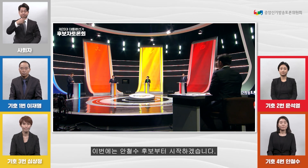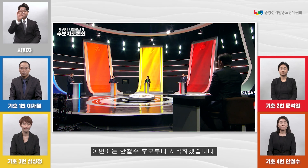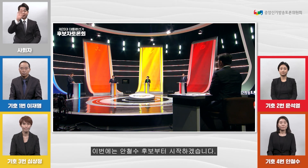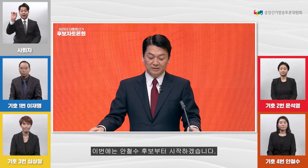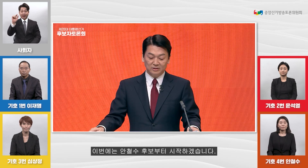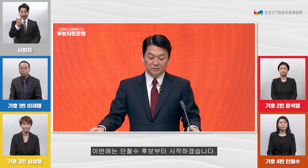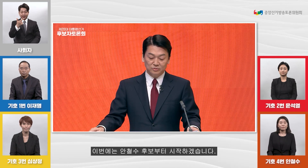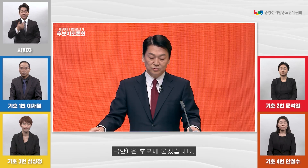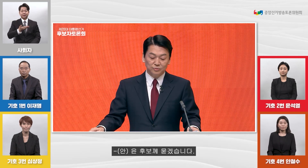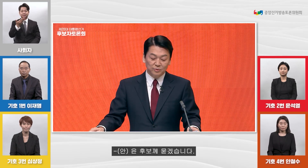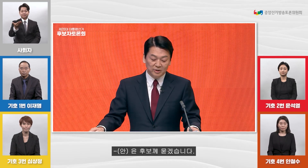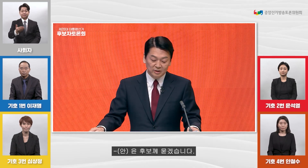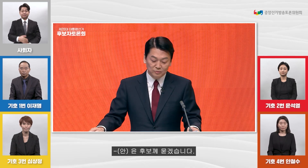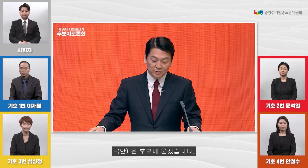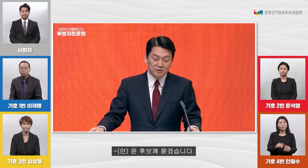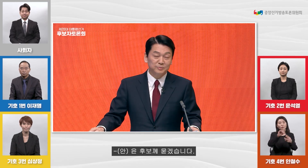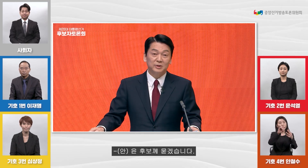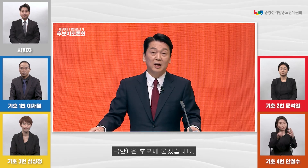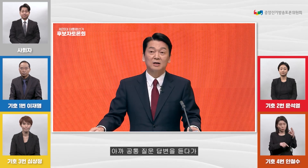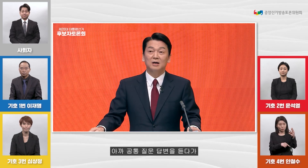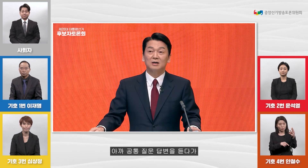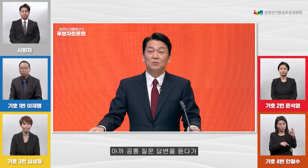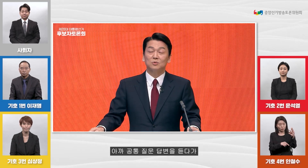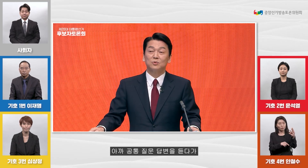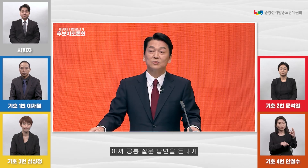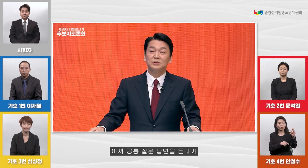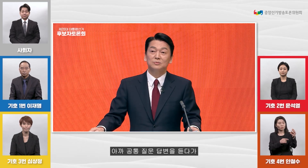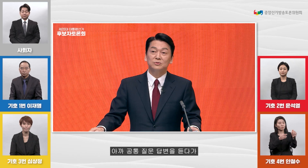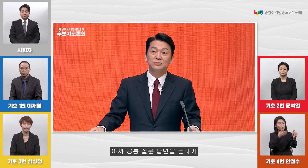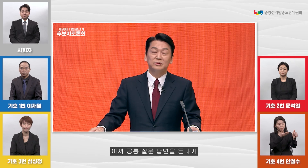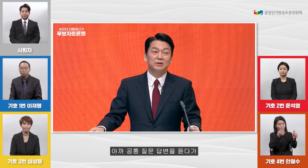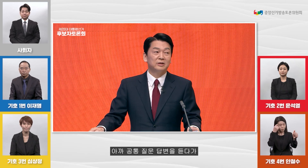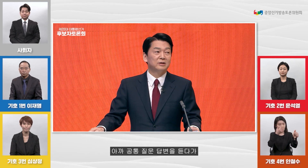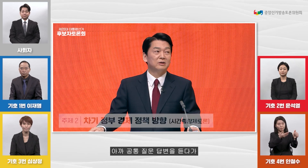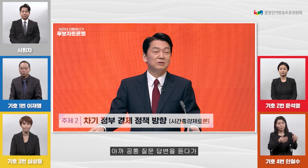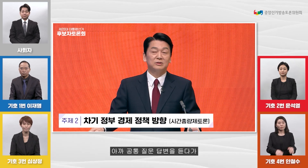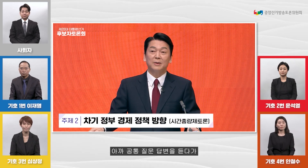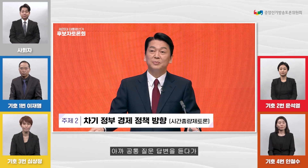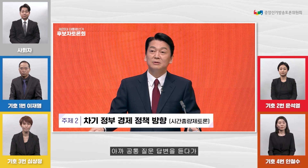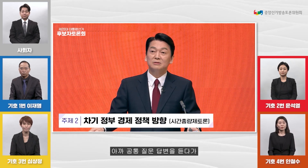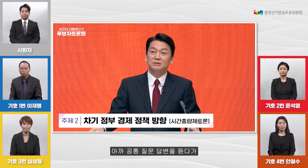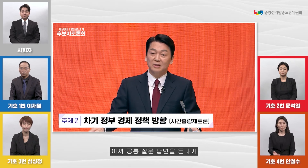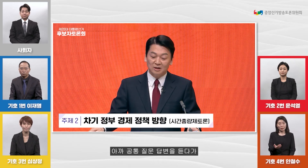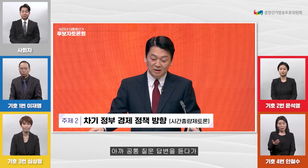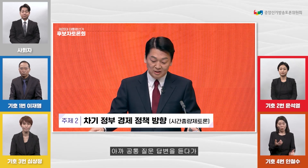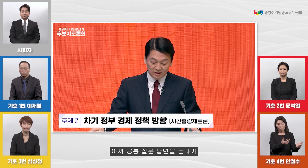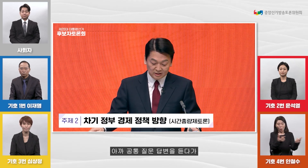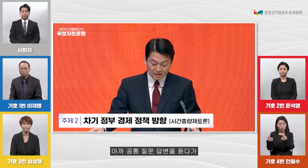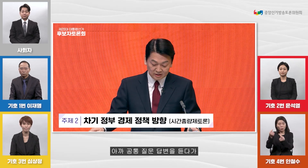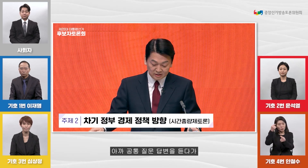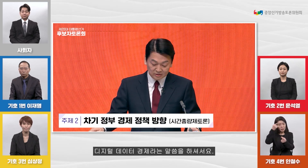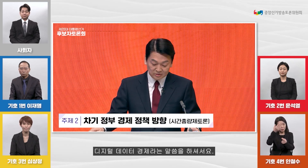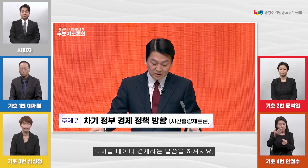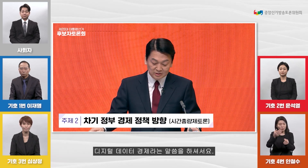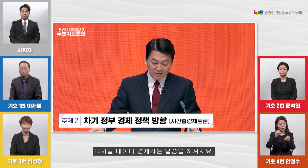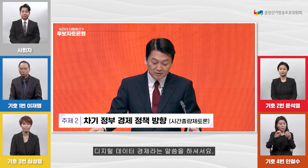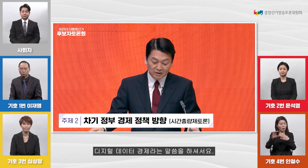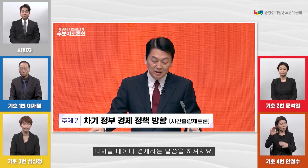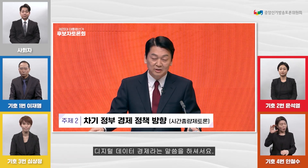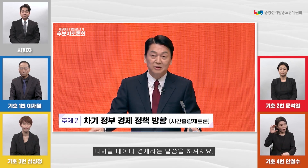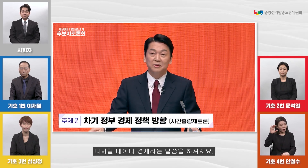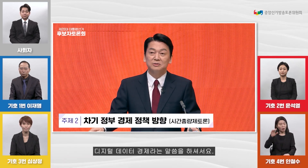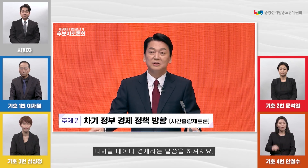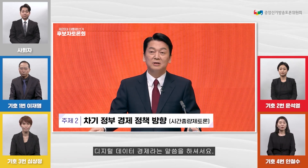시작하겠습니다. 윤 후보께 묻겠습니다. 아까 공통질문 답변을 듣다가